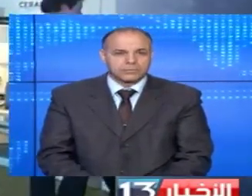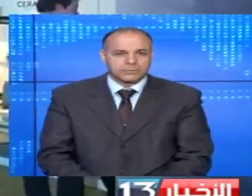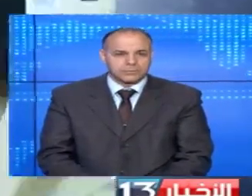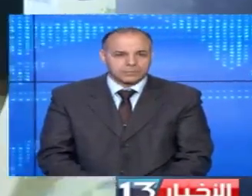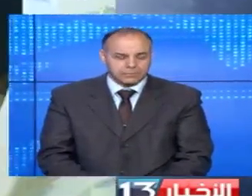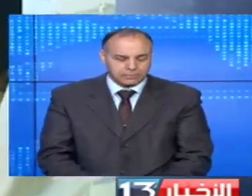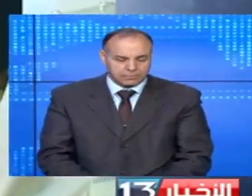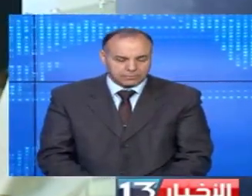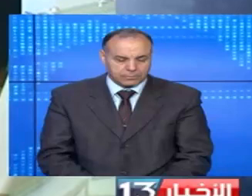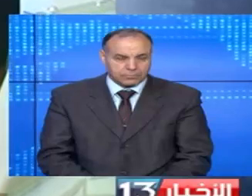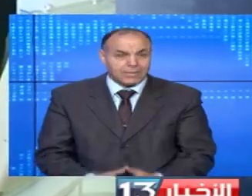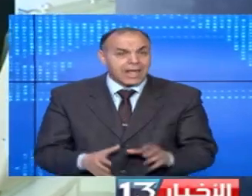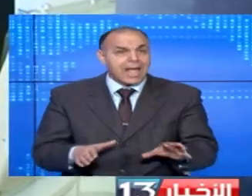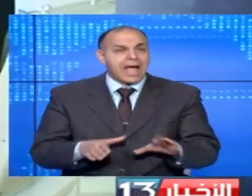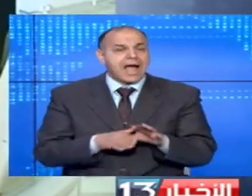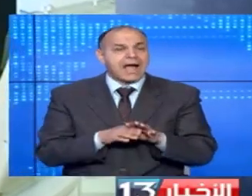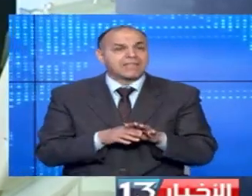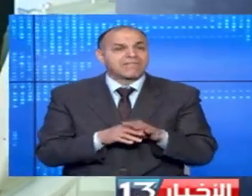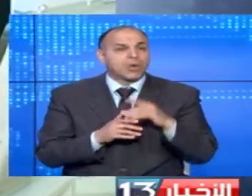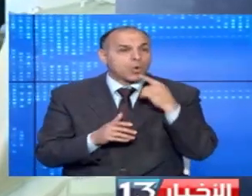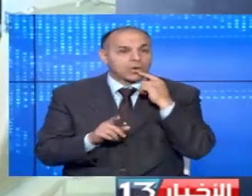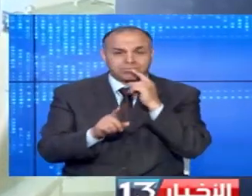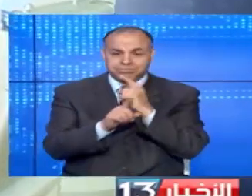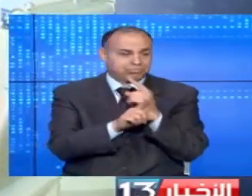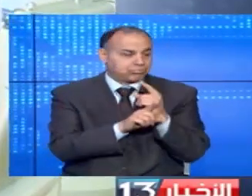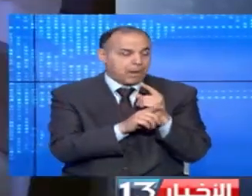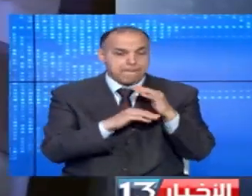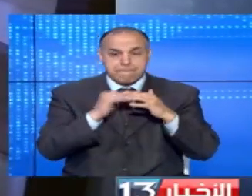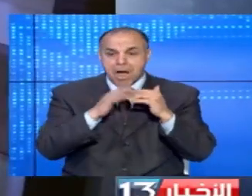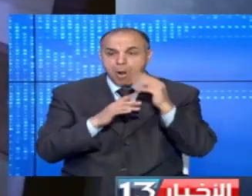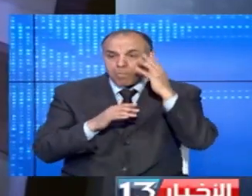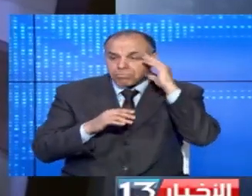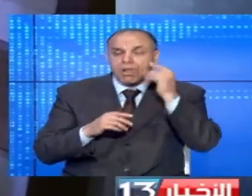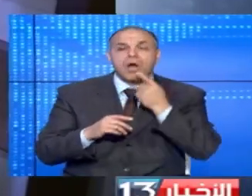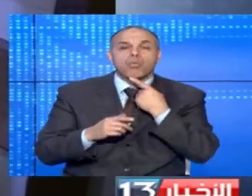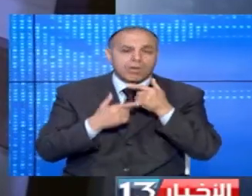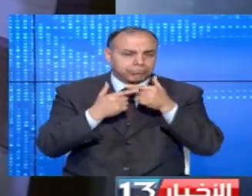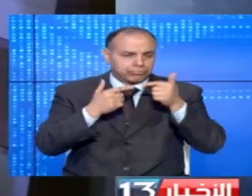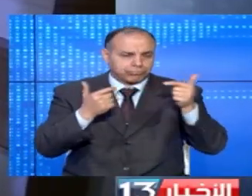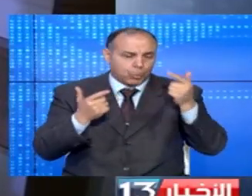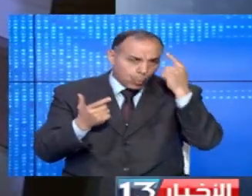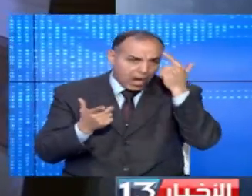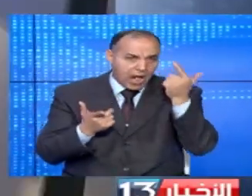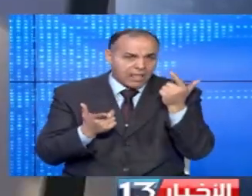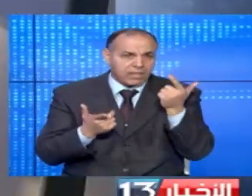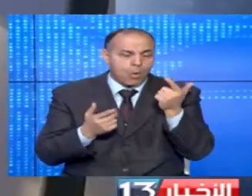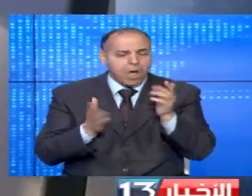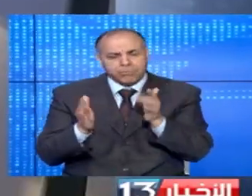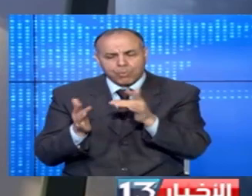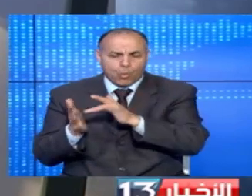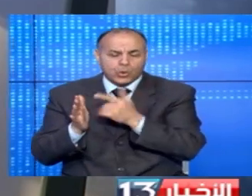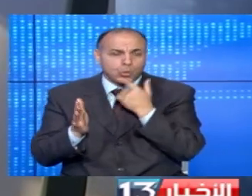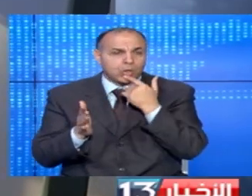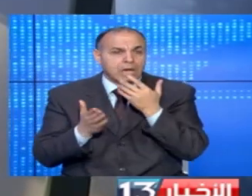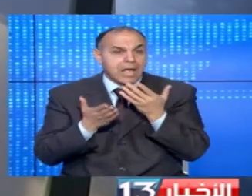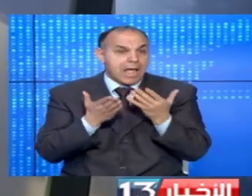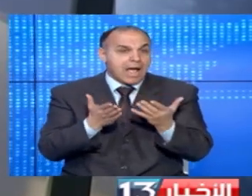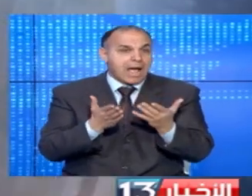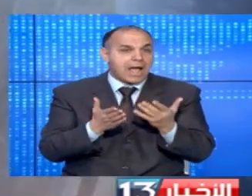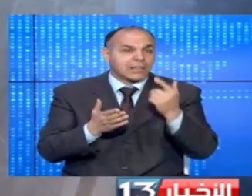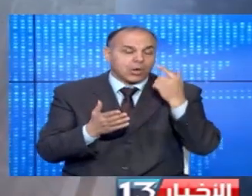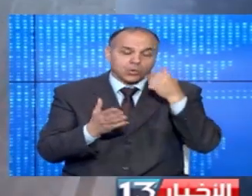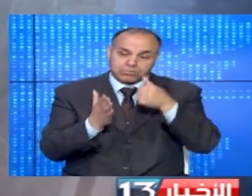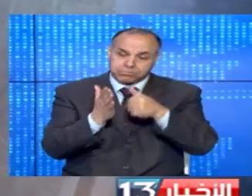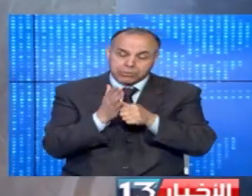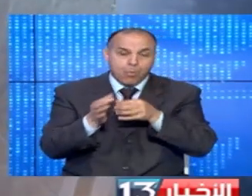هو احتفاء بالفن حين يلتقي لمهاره وادوات تستجيب لها المواد والالات ولا غنى للبنوك عن بصله